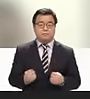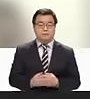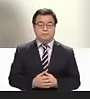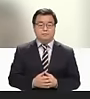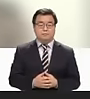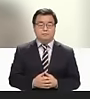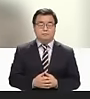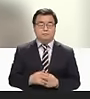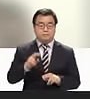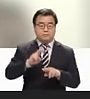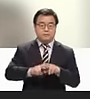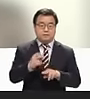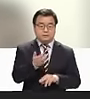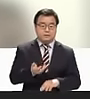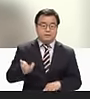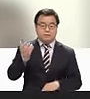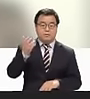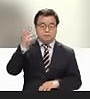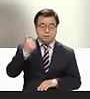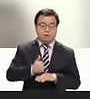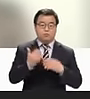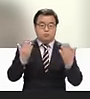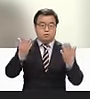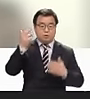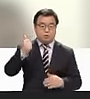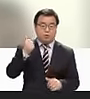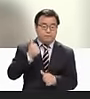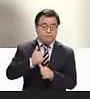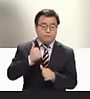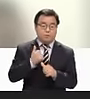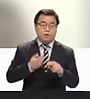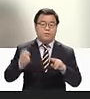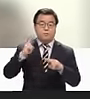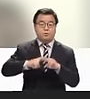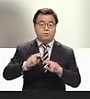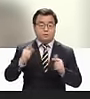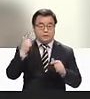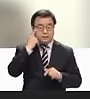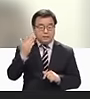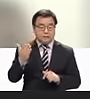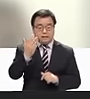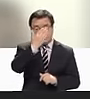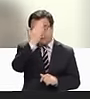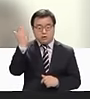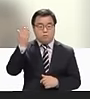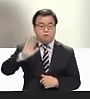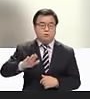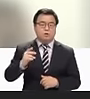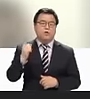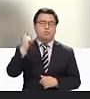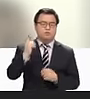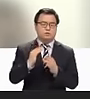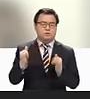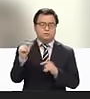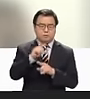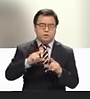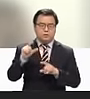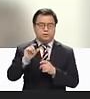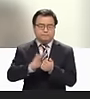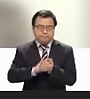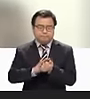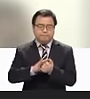승진하고 나중에 교장교감 돼야 되지 않겠냐. 젊은데 윗사람들한테 명절 때 선물도